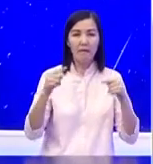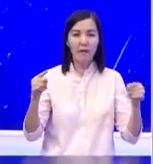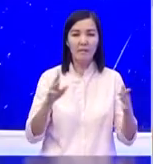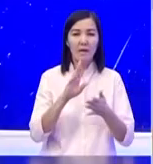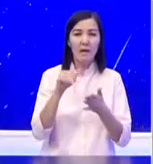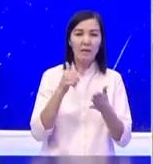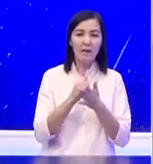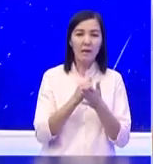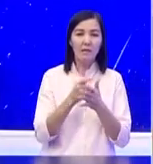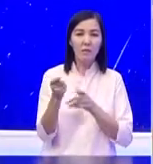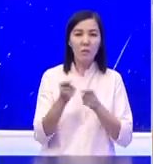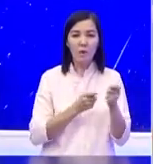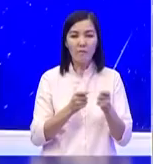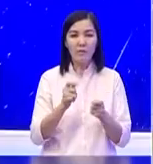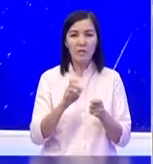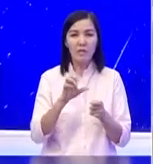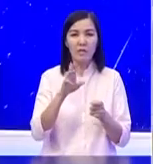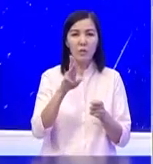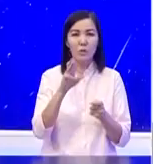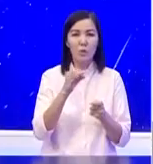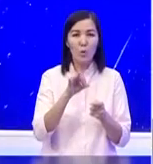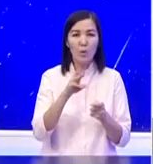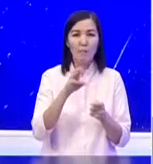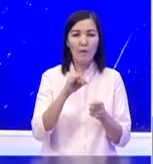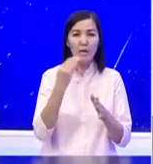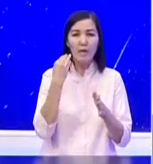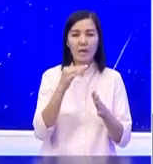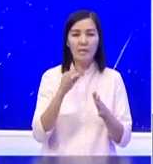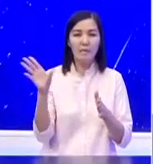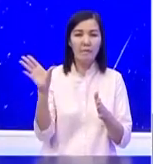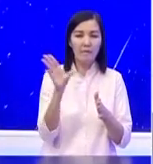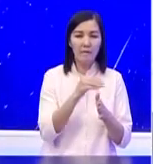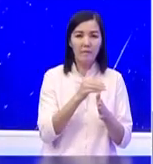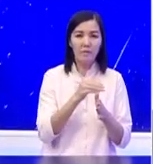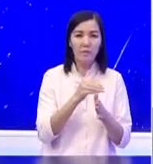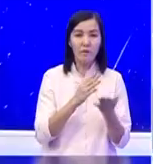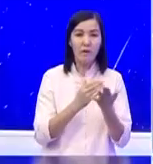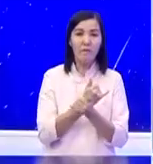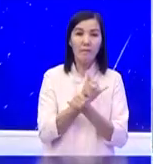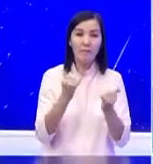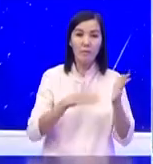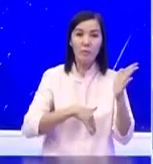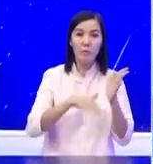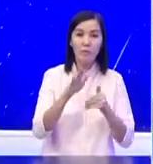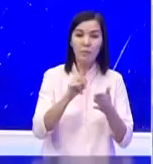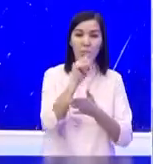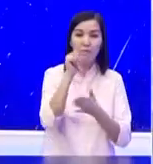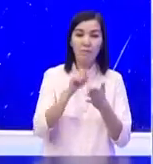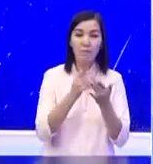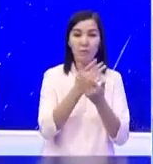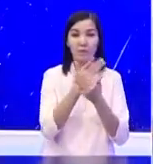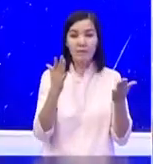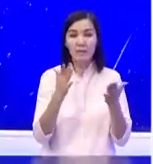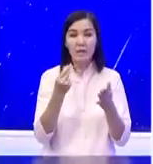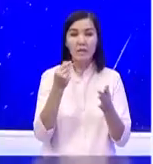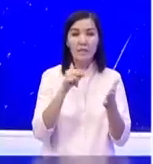Главное, чему руководство Той Марта уделяет внимание, это качество во всем, особенно в сервисе. При любых вопросах по ассортименту,